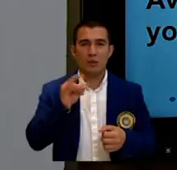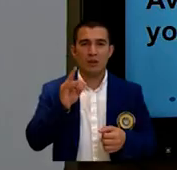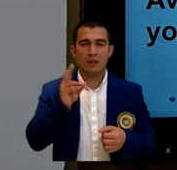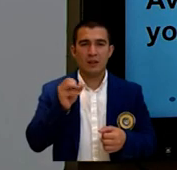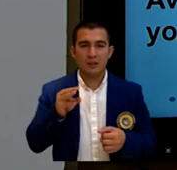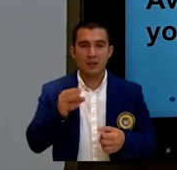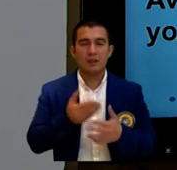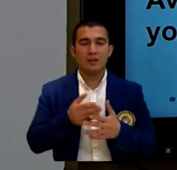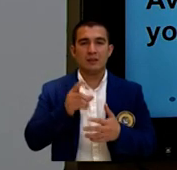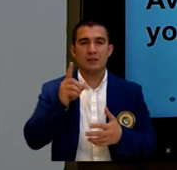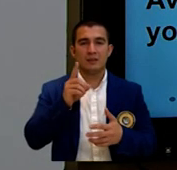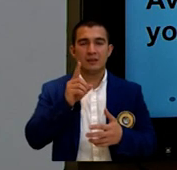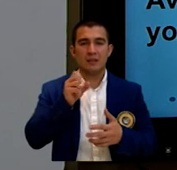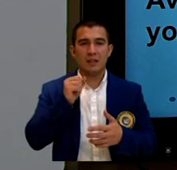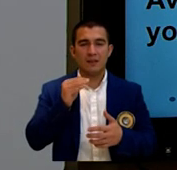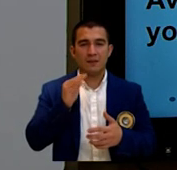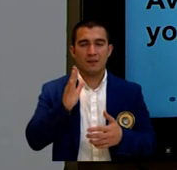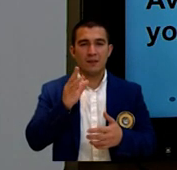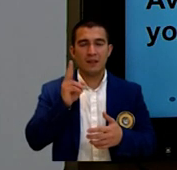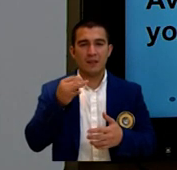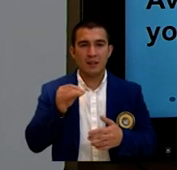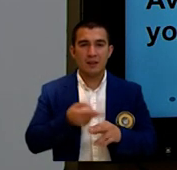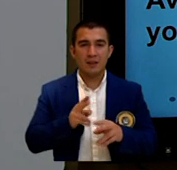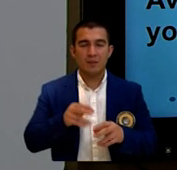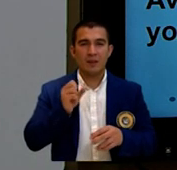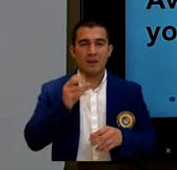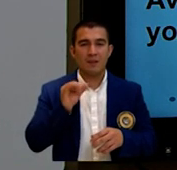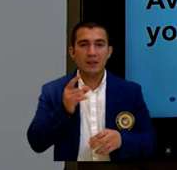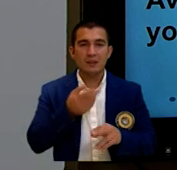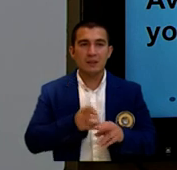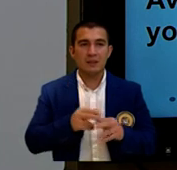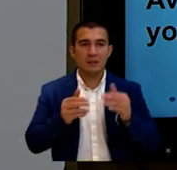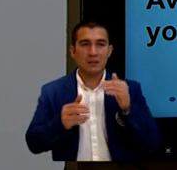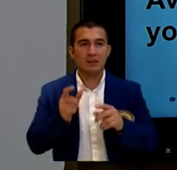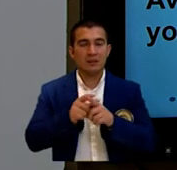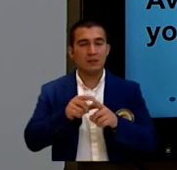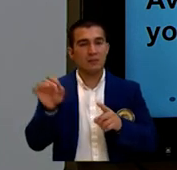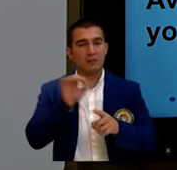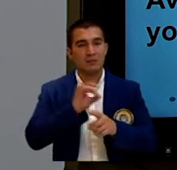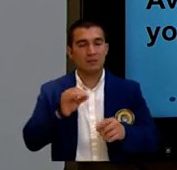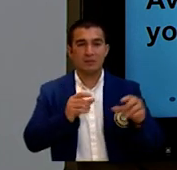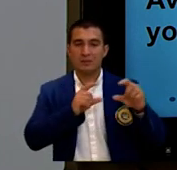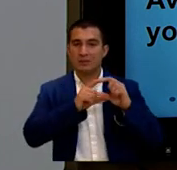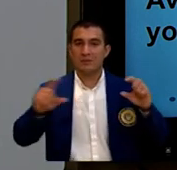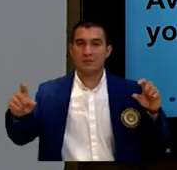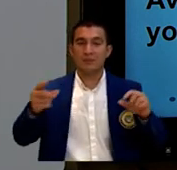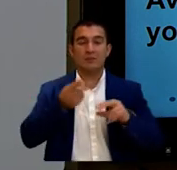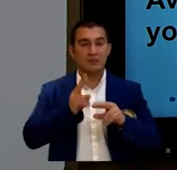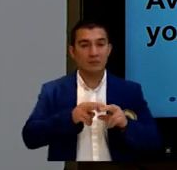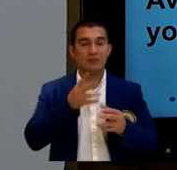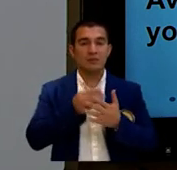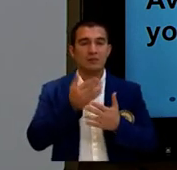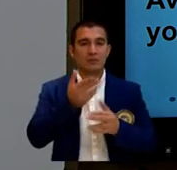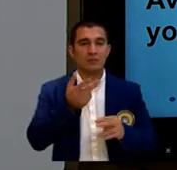zavqi, shoiri Anvar Otin, Avaz O'tar o'g'li, Ahmad Donish kabi shoirlar va yozuvchilar